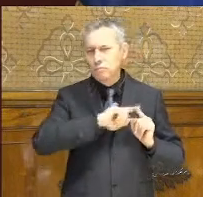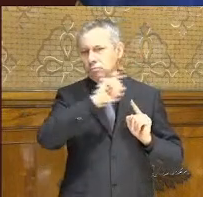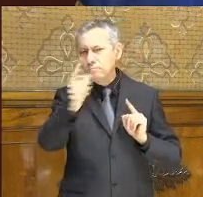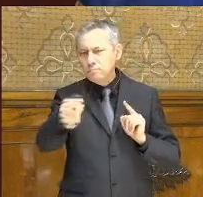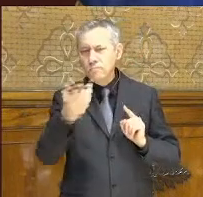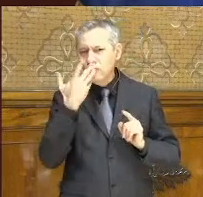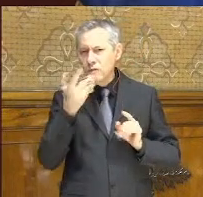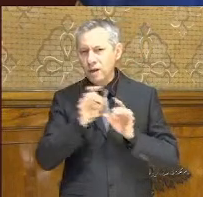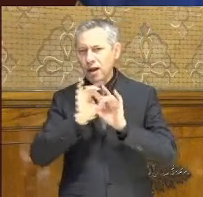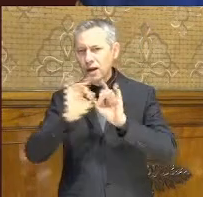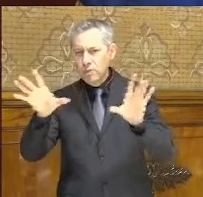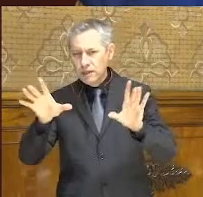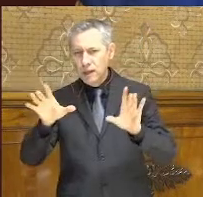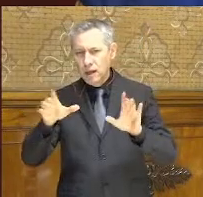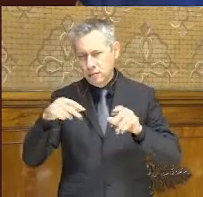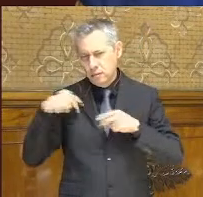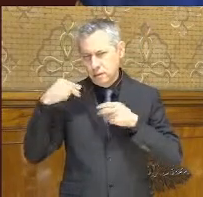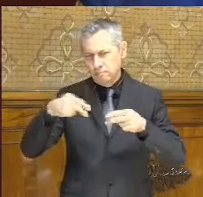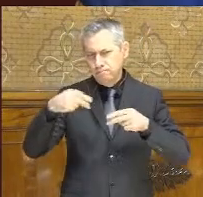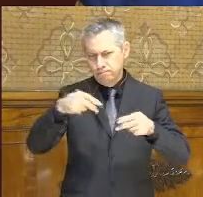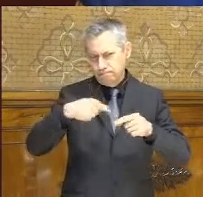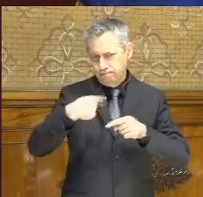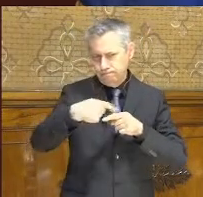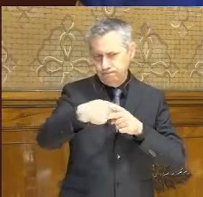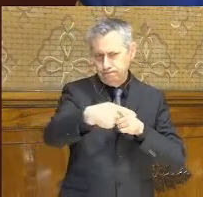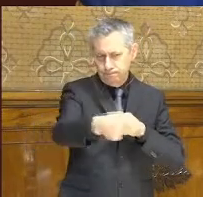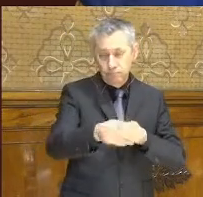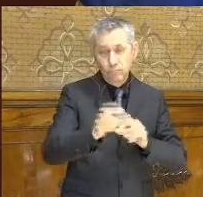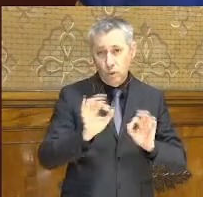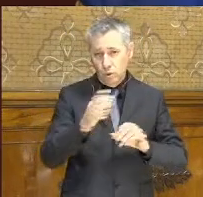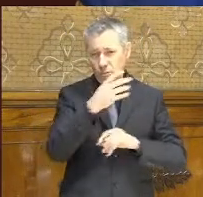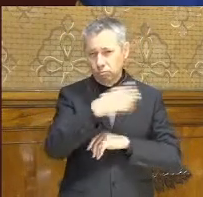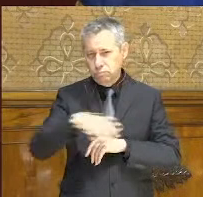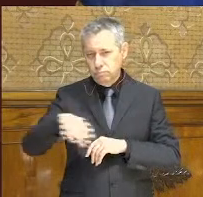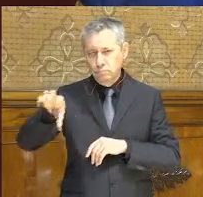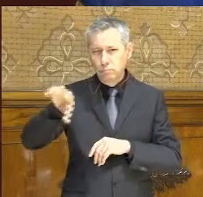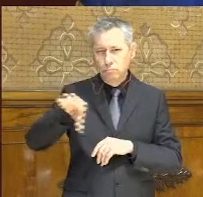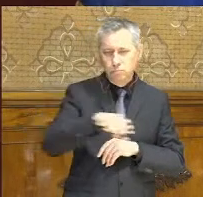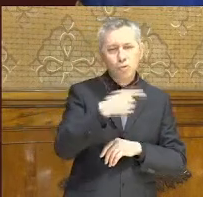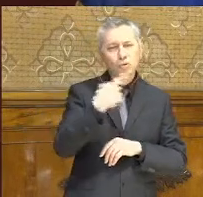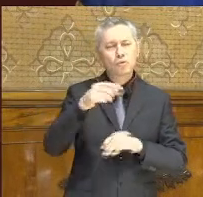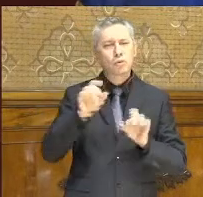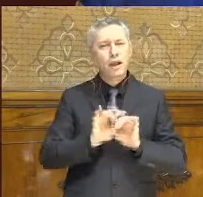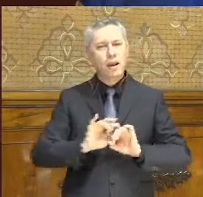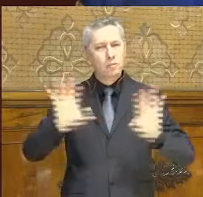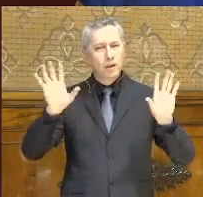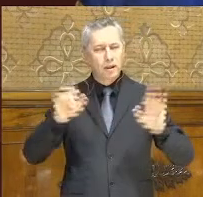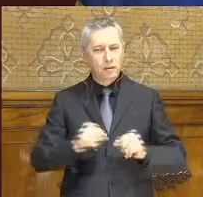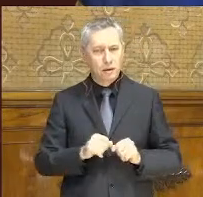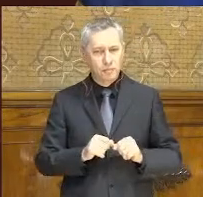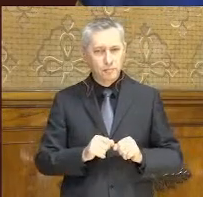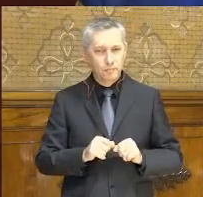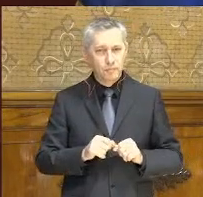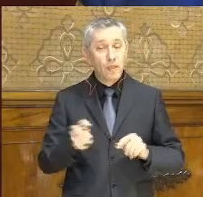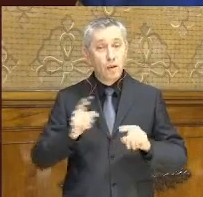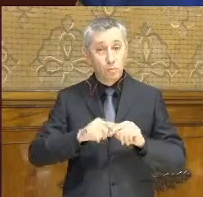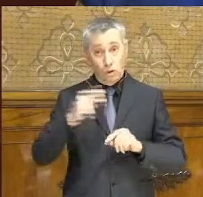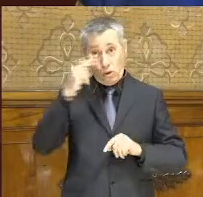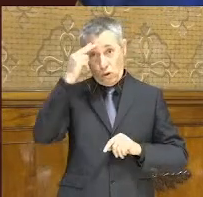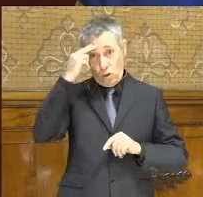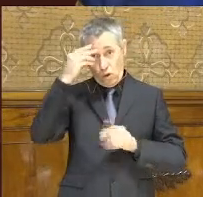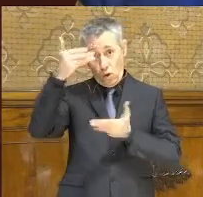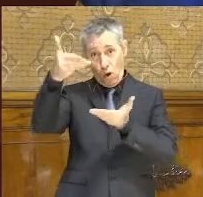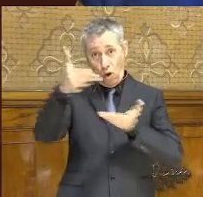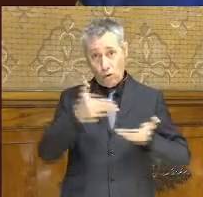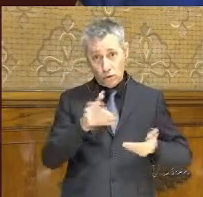anche nei decenni seguenti. E ce lo ricorda ovviamente il nostro ospite